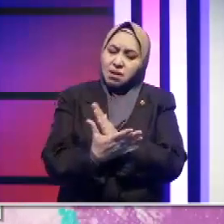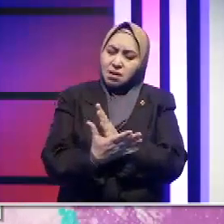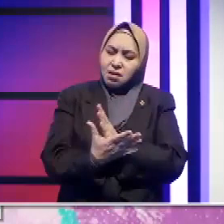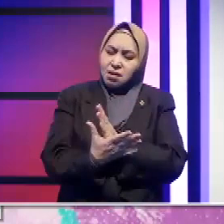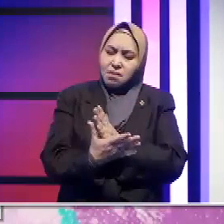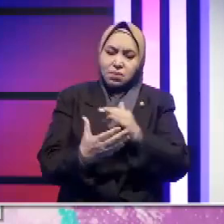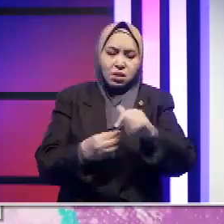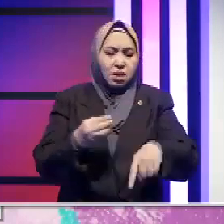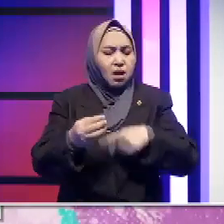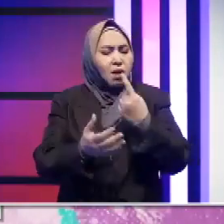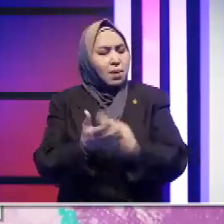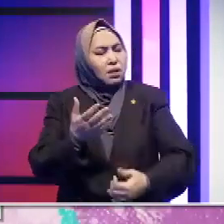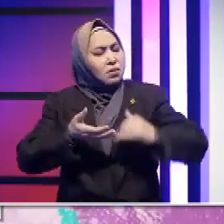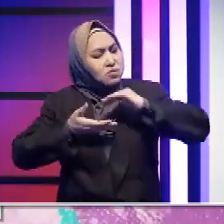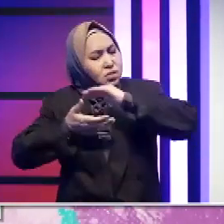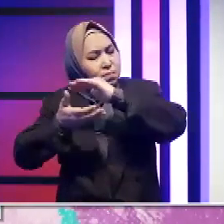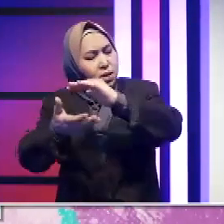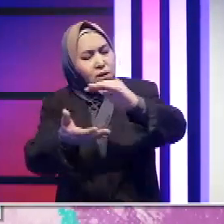aku lebih